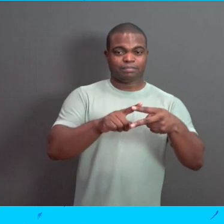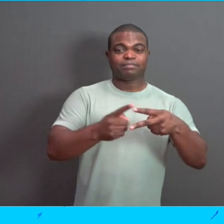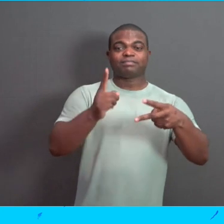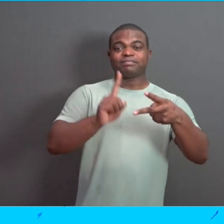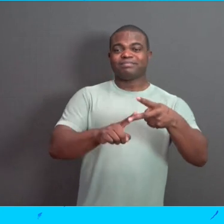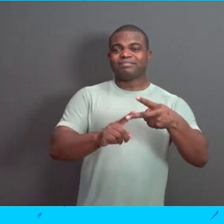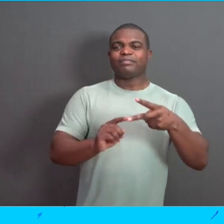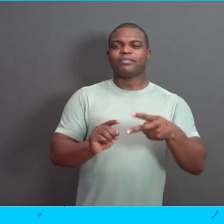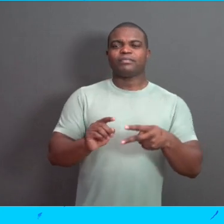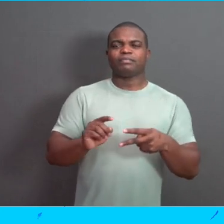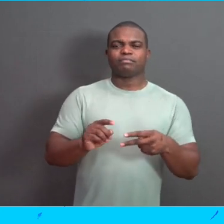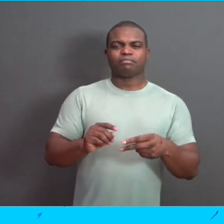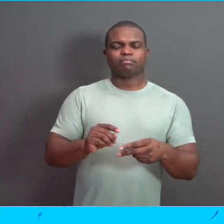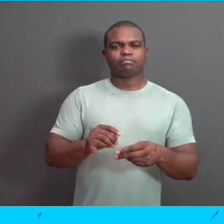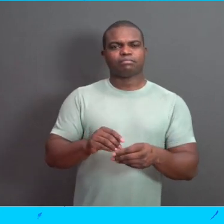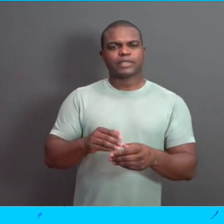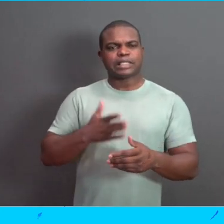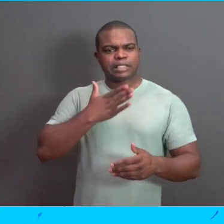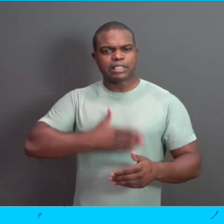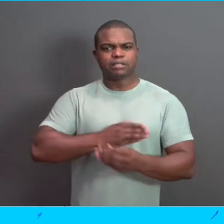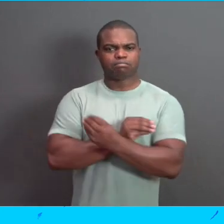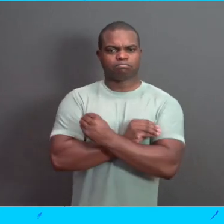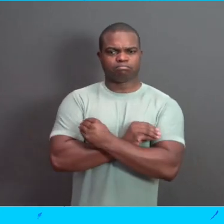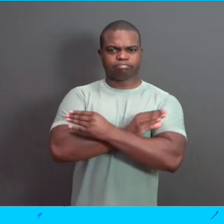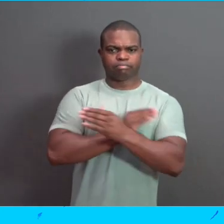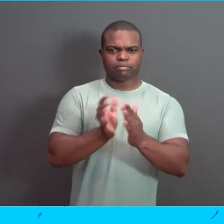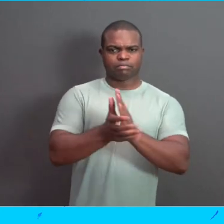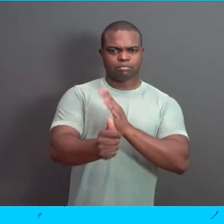les défis? Ce sont les deux questions.